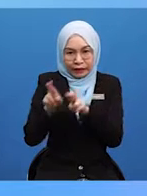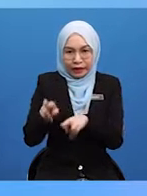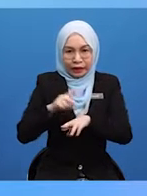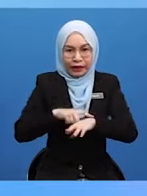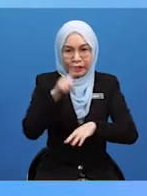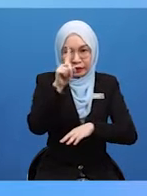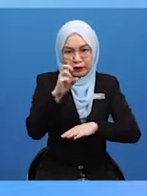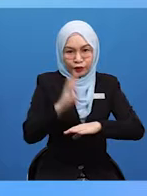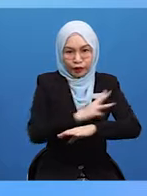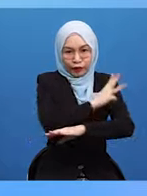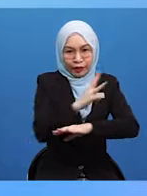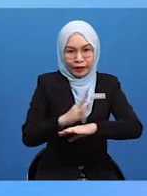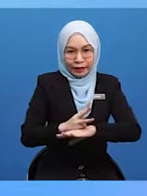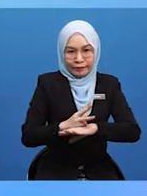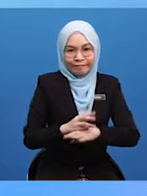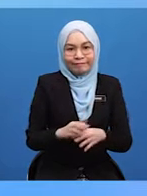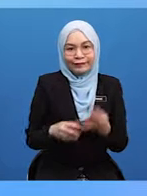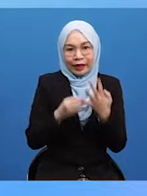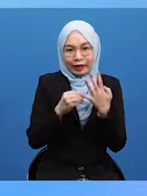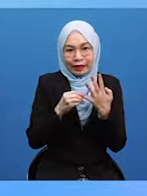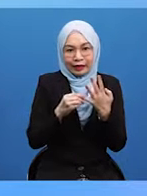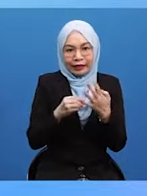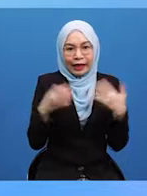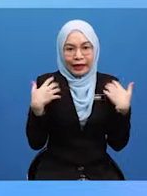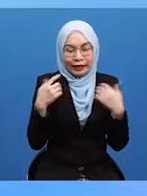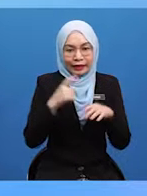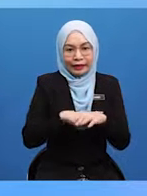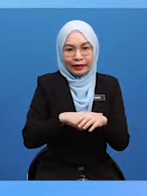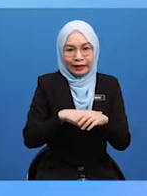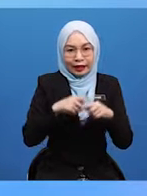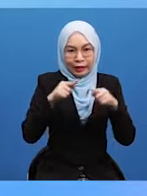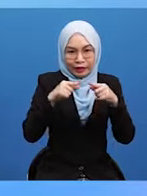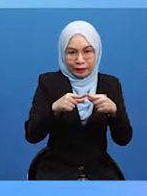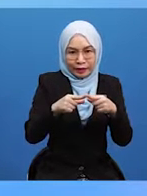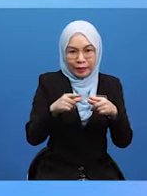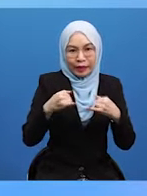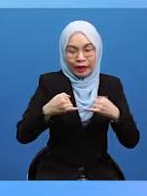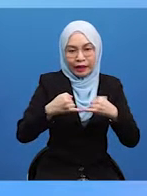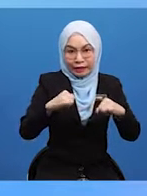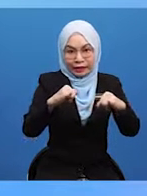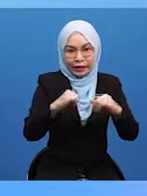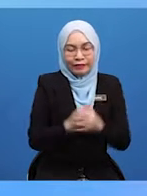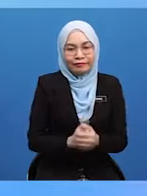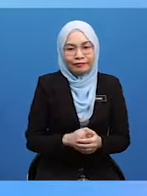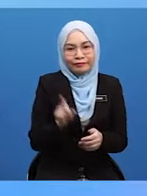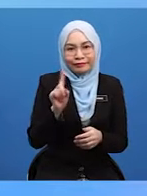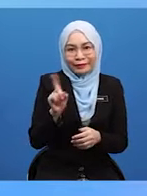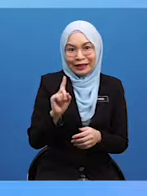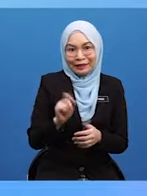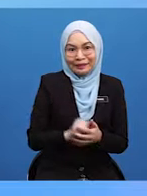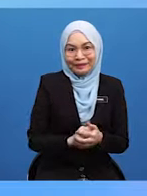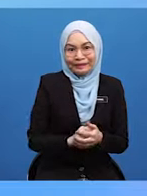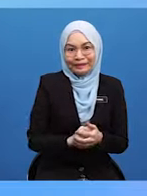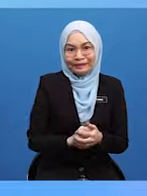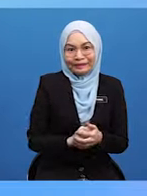di persimpangan jalan. Cikgu beri masa 10 saat dari sekarang. Bagaimana